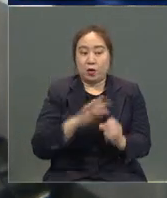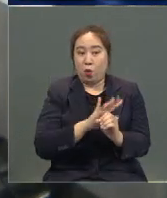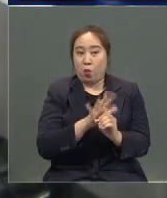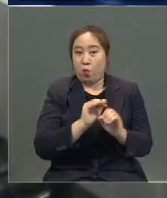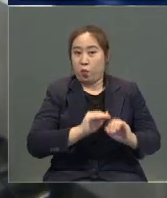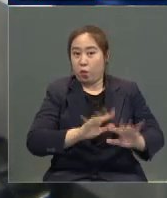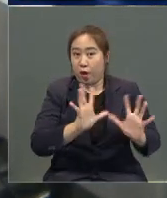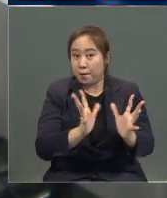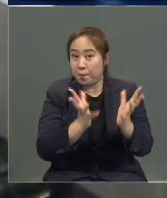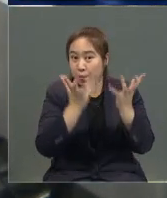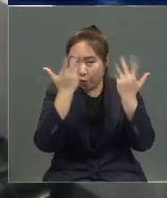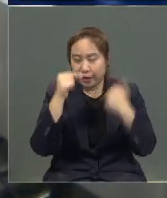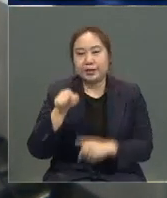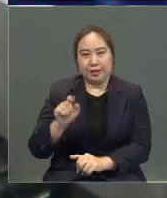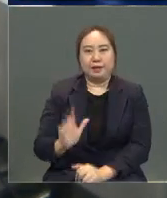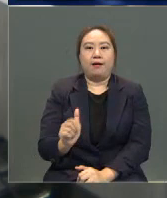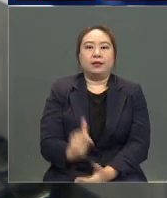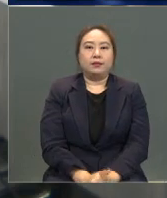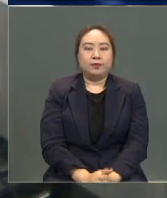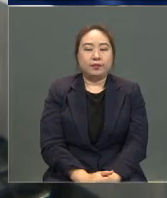ฉบับนี้จะเป็นเครื่องมือสำคัญในการเตรียมความพร้อมของเศรษฐกิจไทยให้พร้อมกล้ามก้าวไปสู่โลกที่มีความปกติใหม่หลังการแพร่ระบาดเครดิต19นั้นสิ้นสุดลง